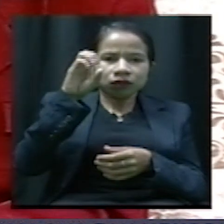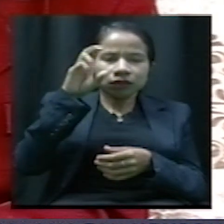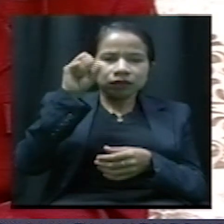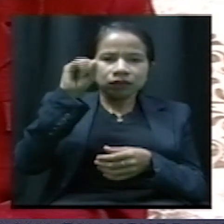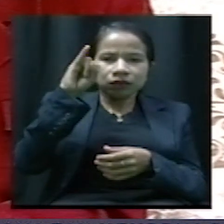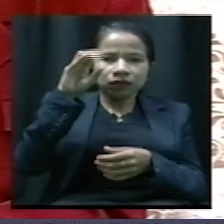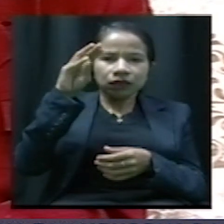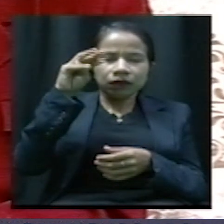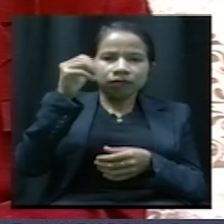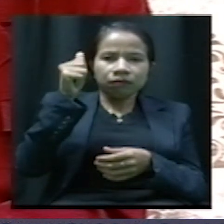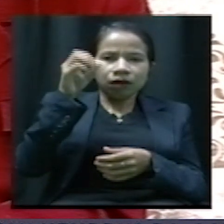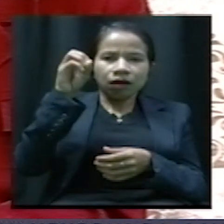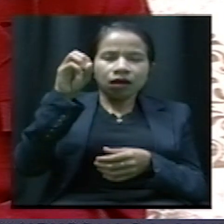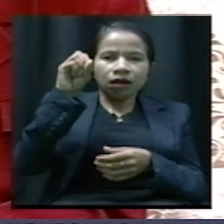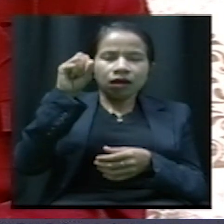formasaun tibar.